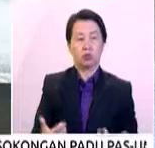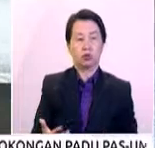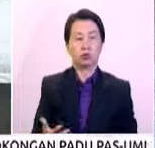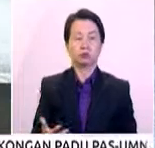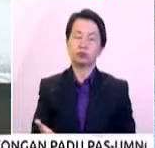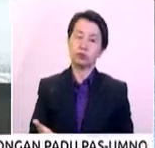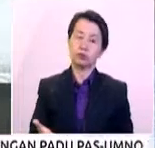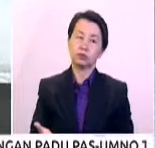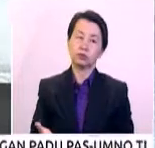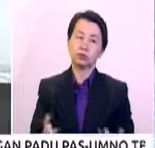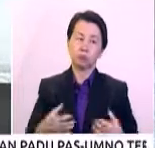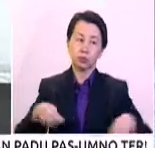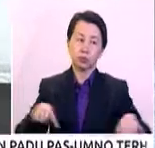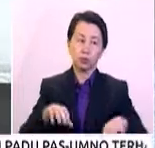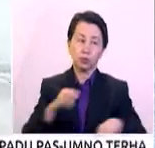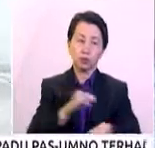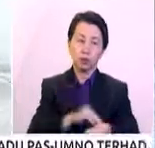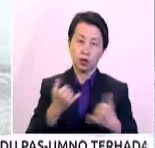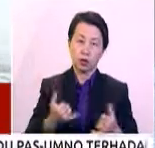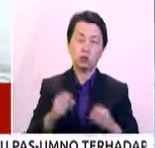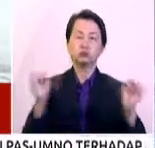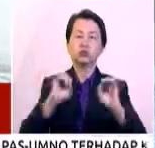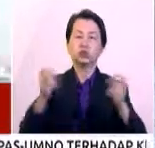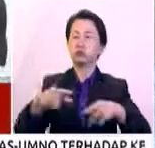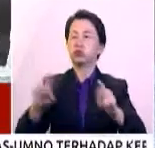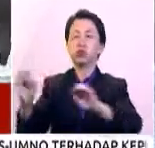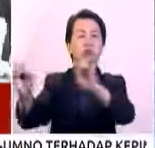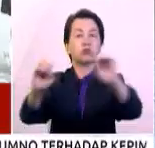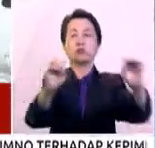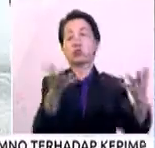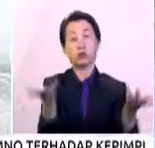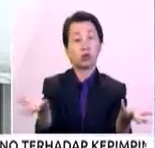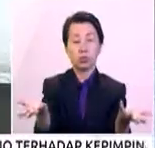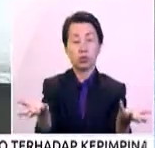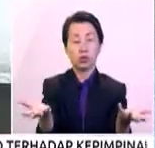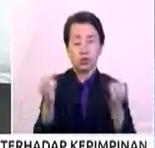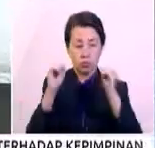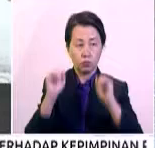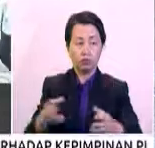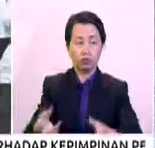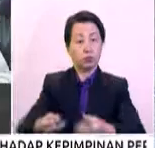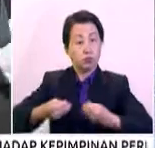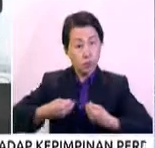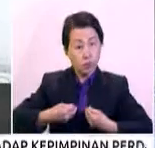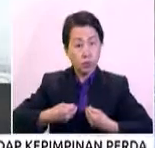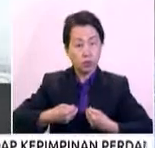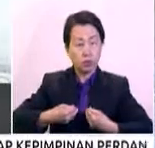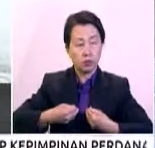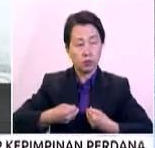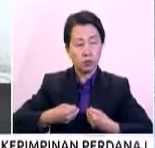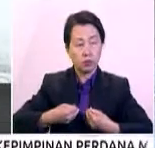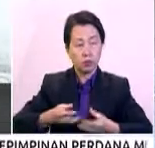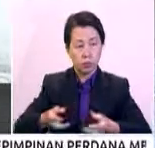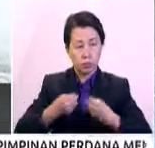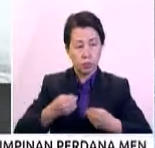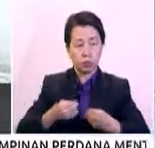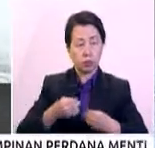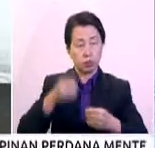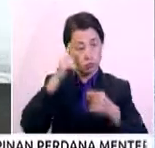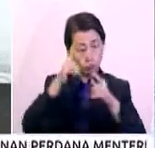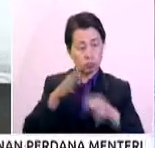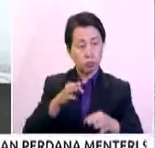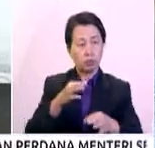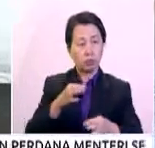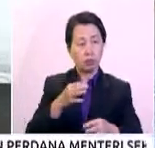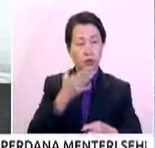kata, tak ada peluang yang orang kata yang boleh beri result yang terbaik kalau